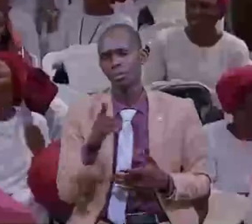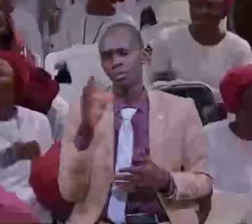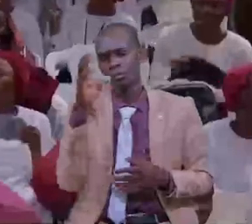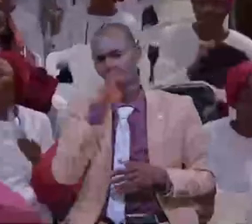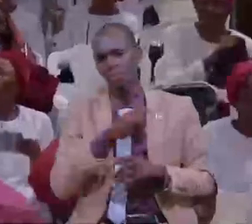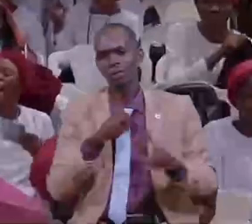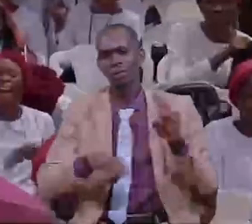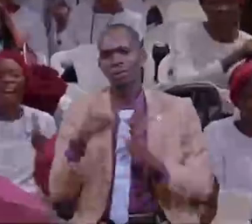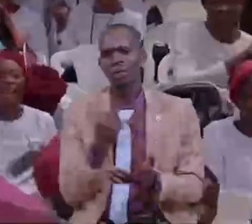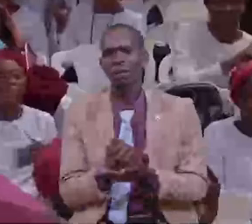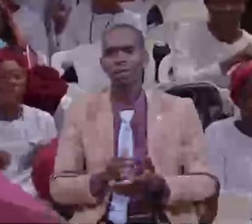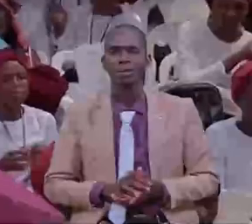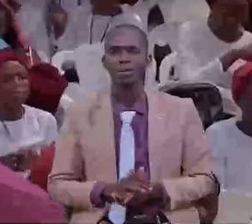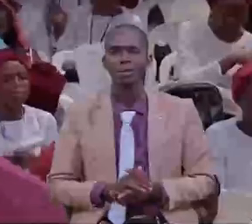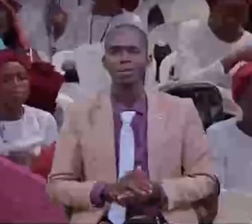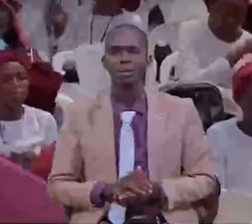Je vous ai raté là-bas.